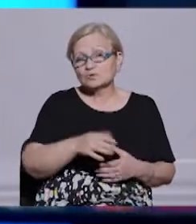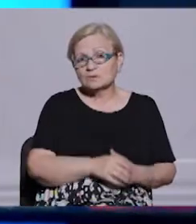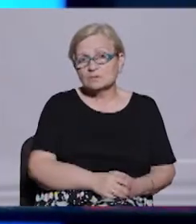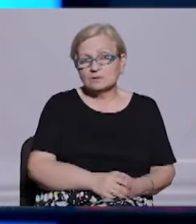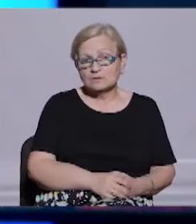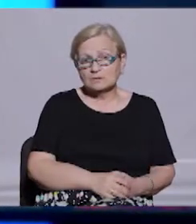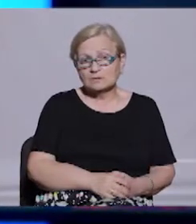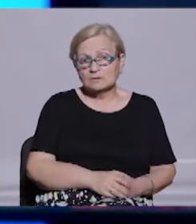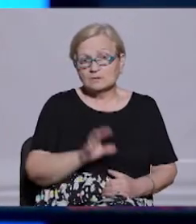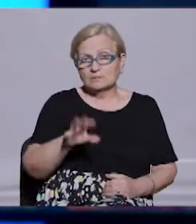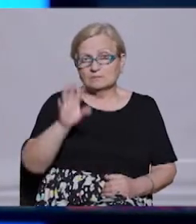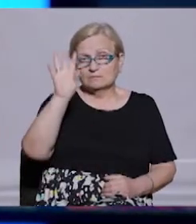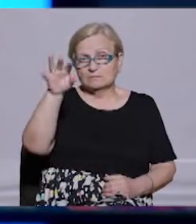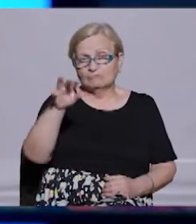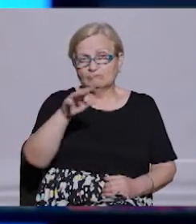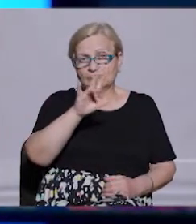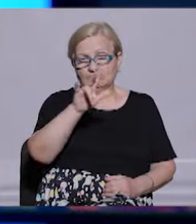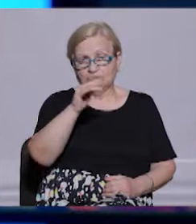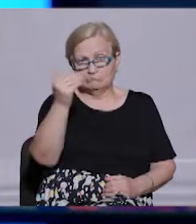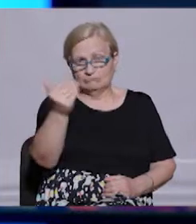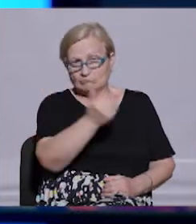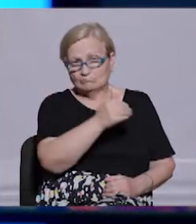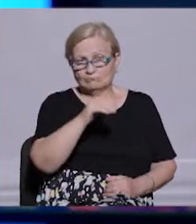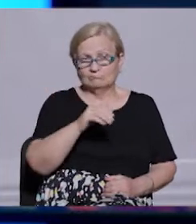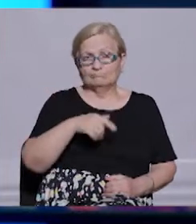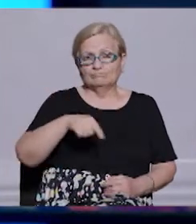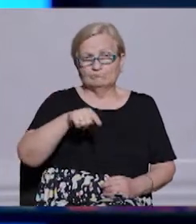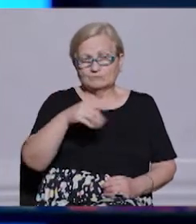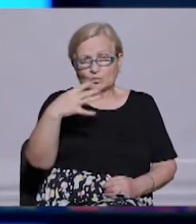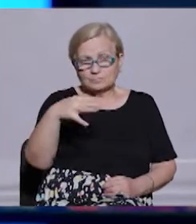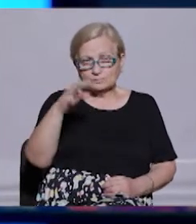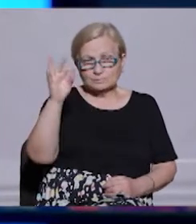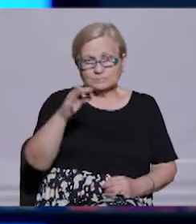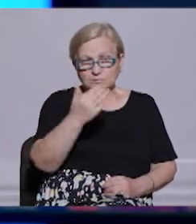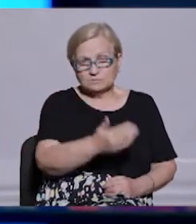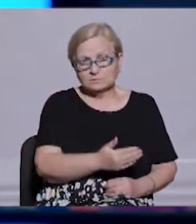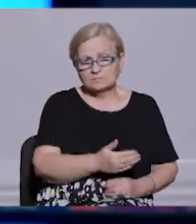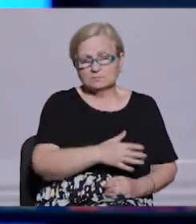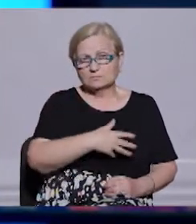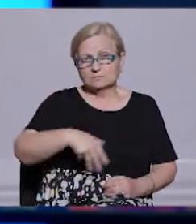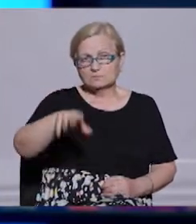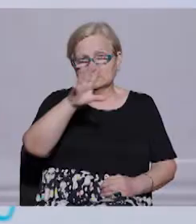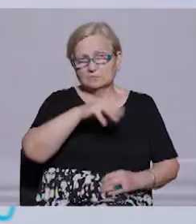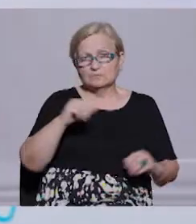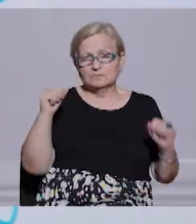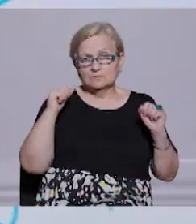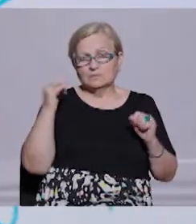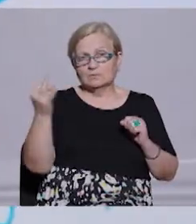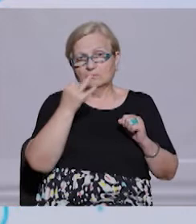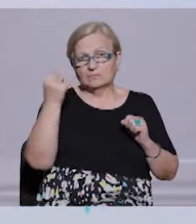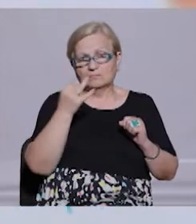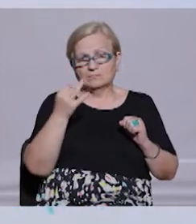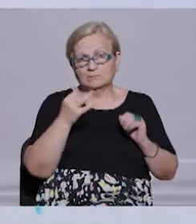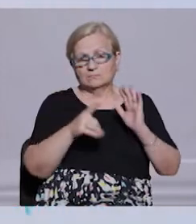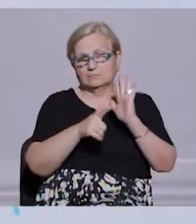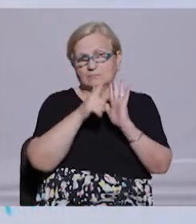იგი, კალათბურთში 35% დადის, ფეხბურთზე 40, ესე იგი, სულ სპორტით. მხოლოდ ამ